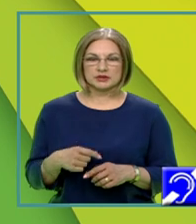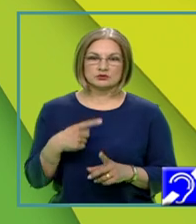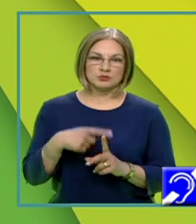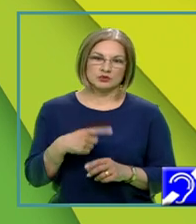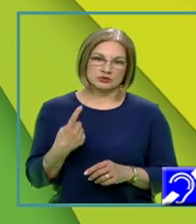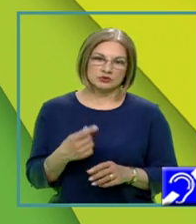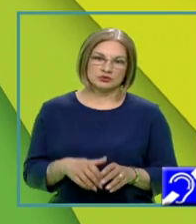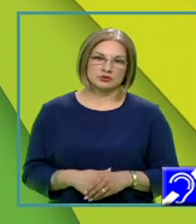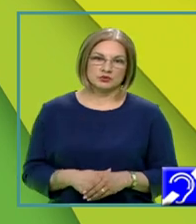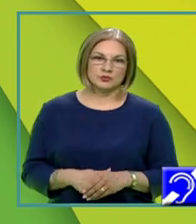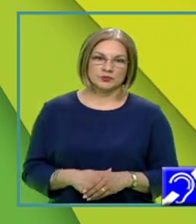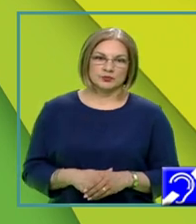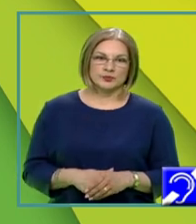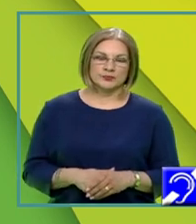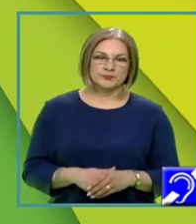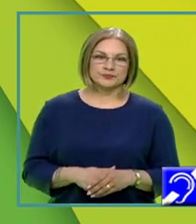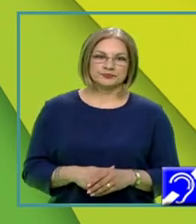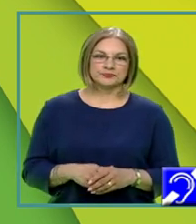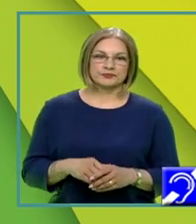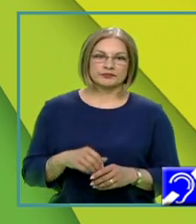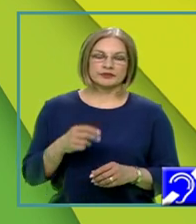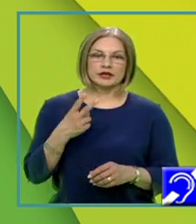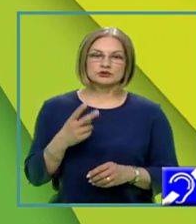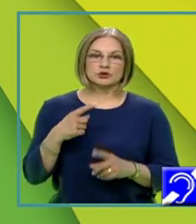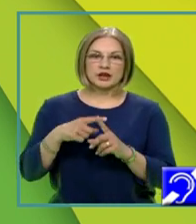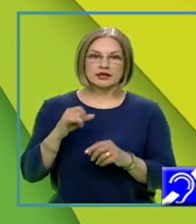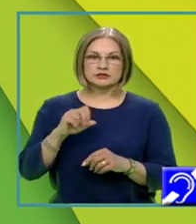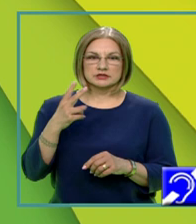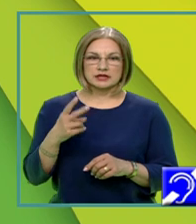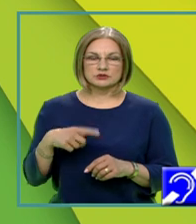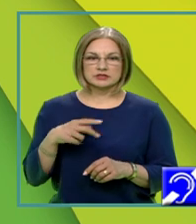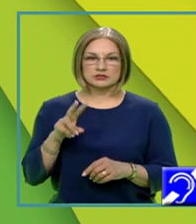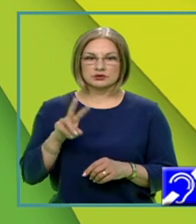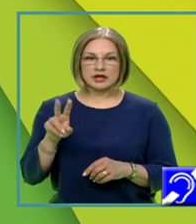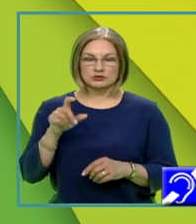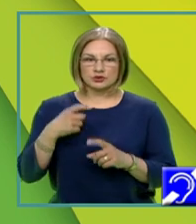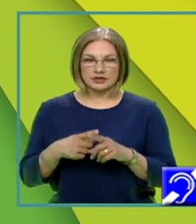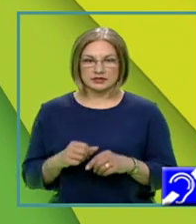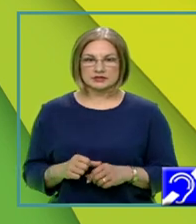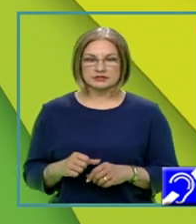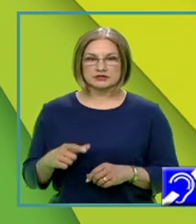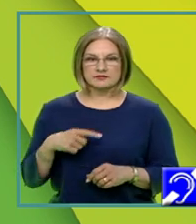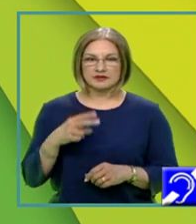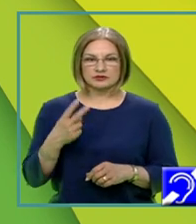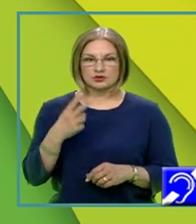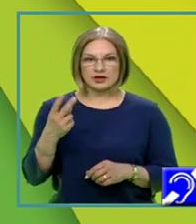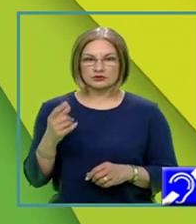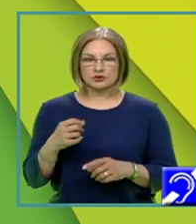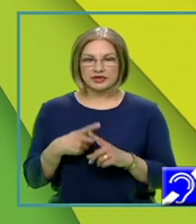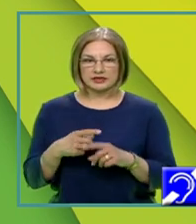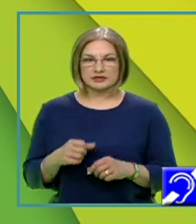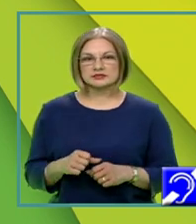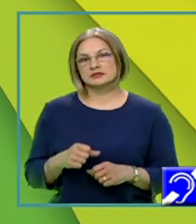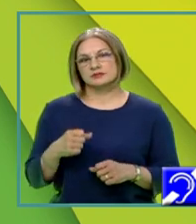și plus unu doi la x totul la a doua știm că face doi la 2x și vom avea Deci doi la 2x plus